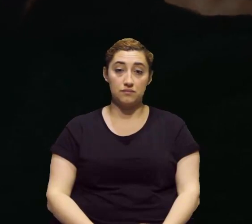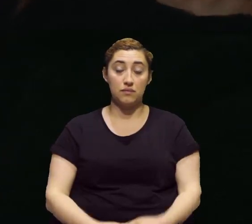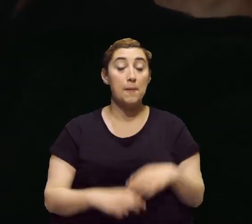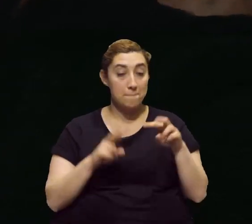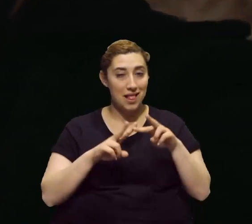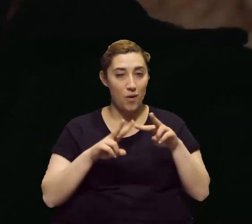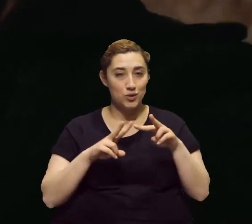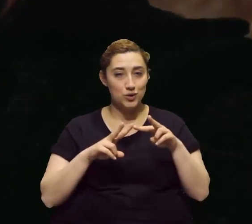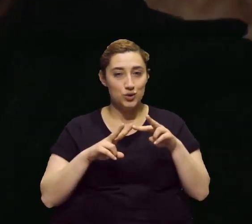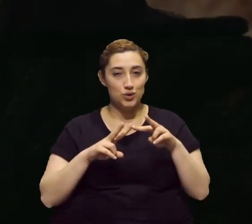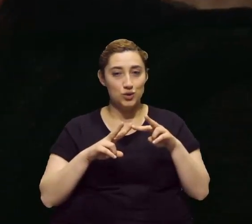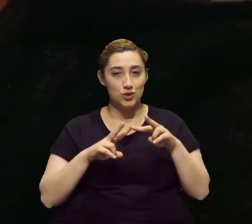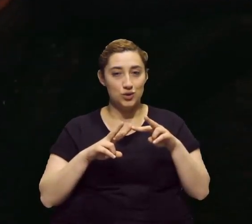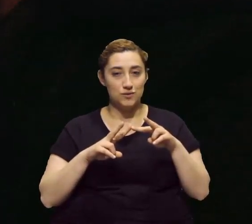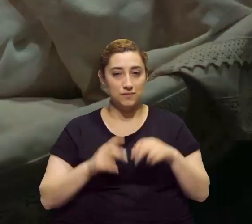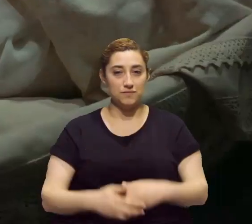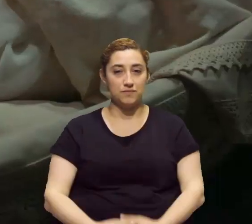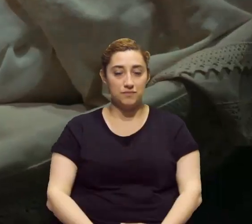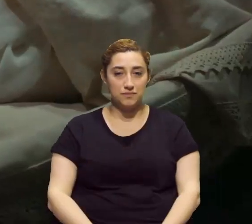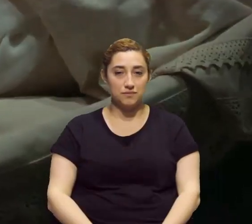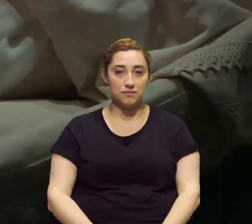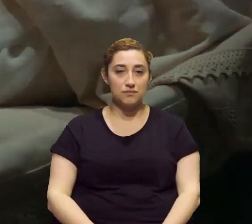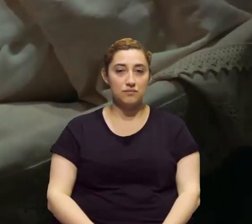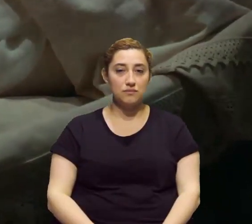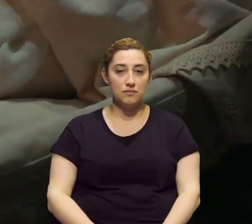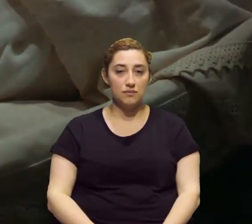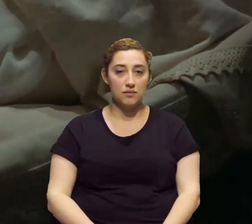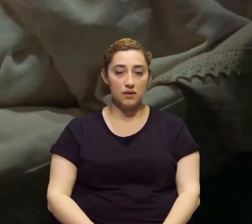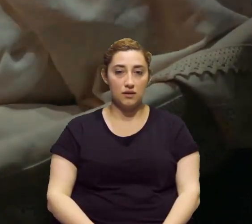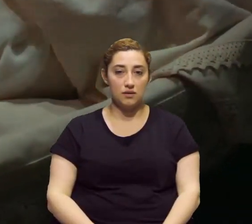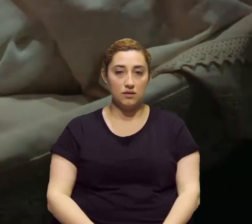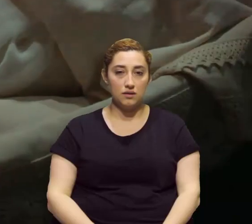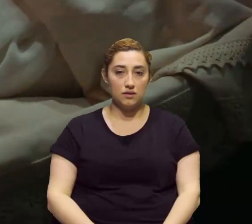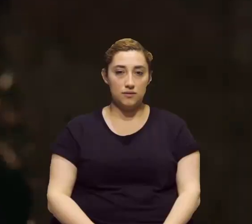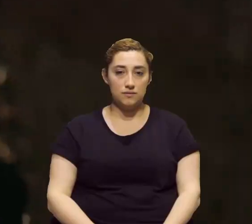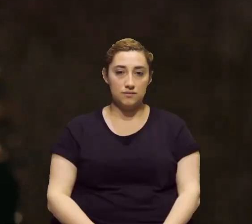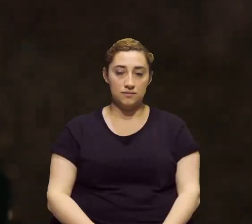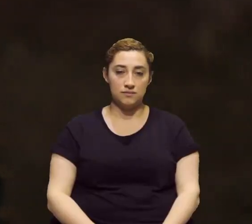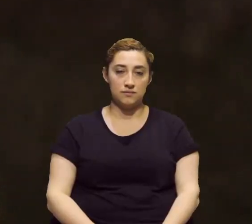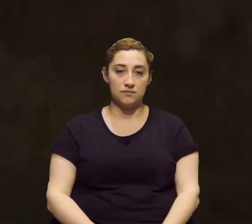Eloş. Bakışlarını yerde port bebe benzeri bir şeyin içinde yatan oğluna çevirdi.